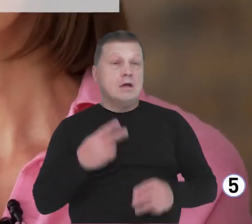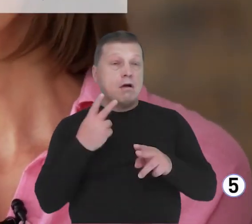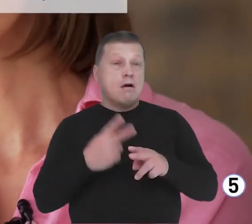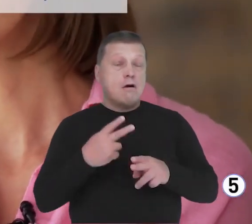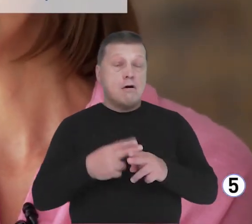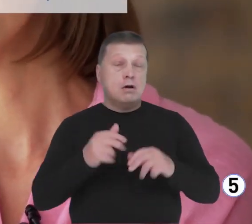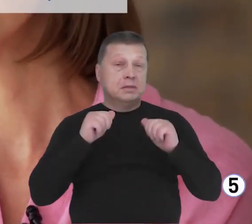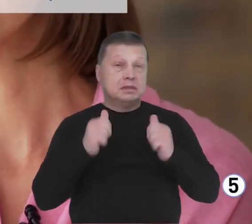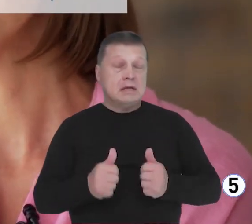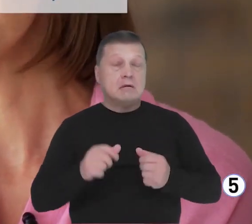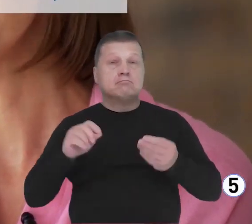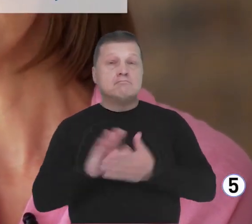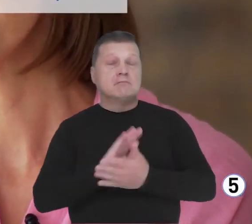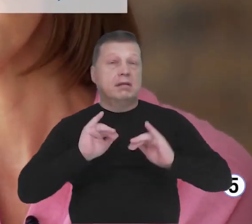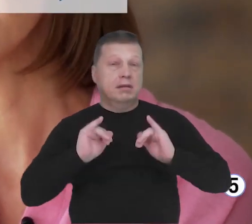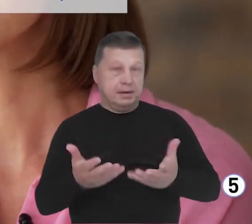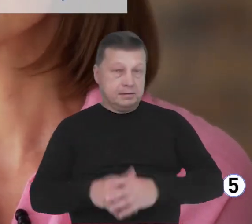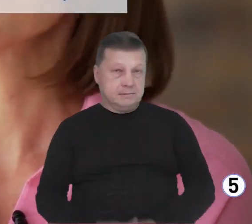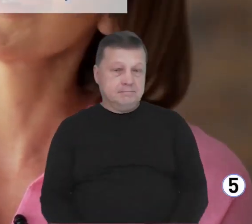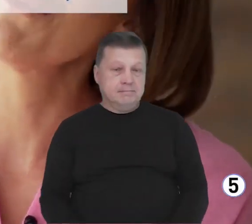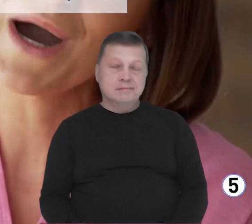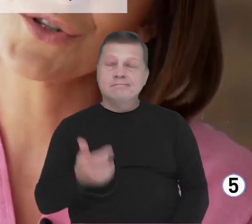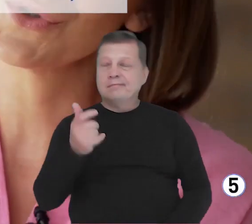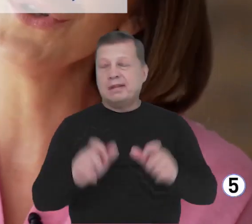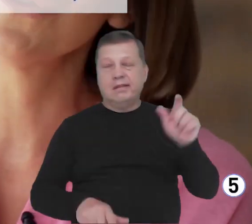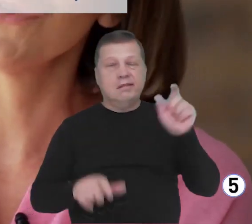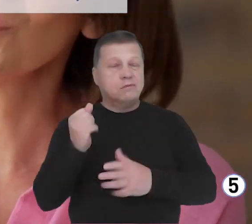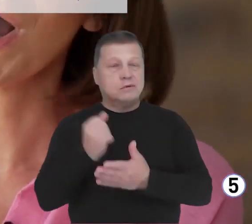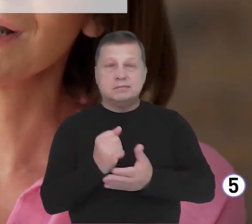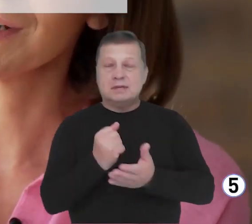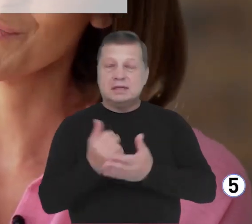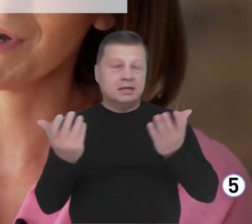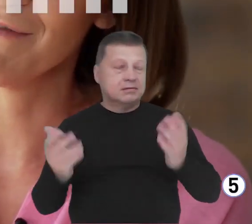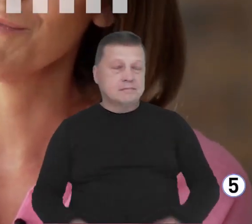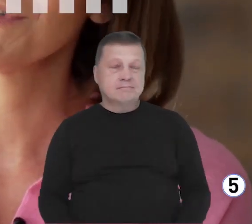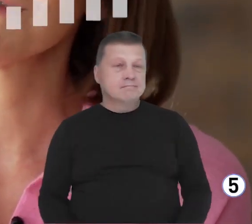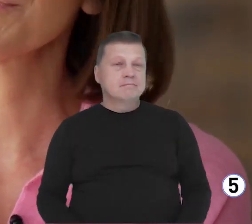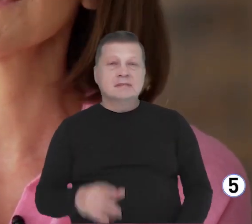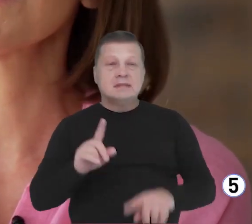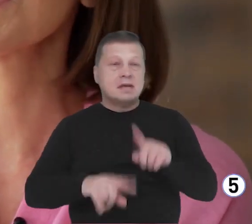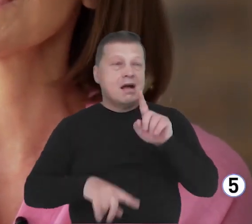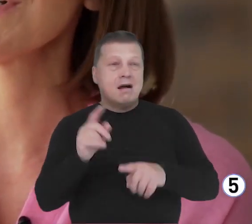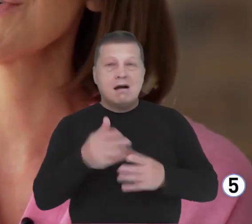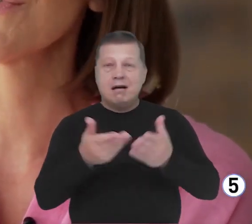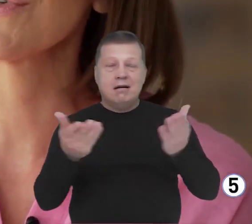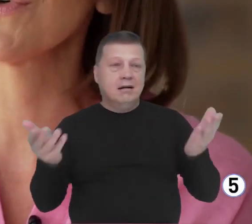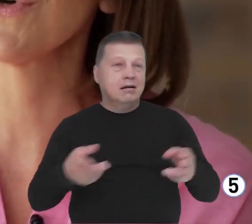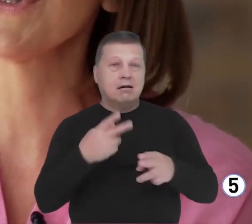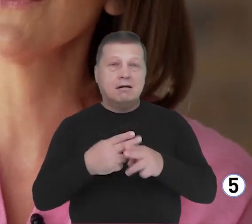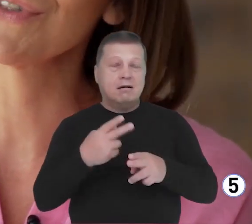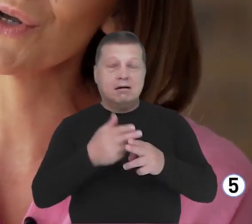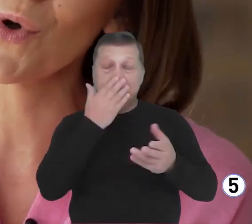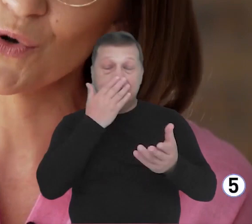Jak oswoić chorobę przewlekłą? To jest bardzo indywidualna sprawa, ponieważ przede wszystkim zależy od